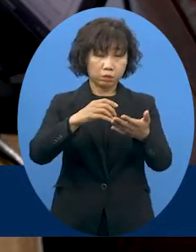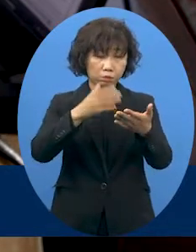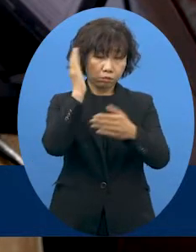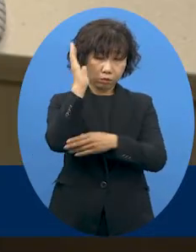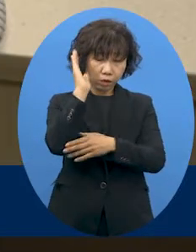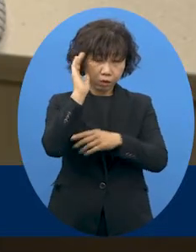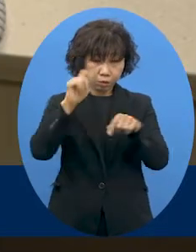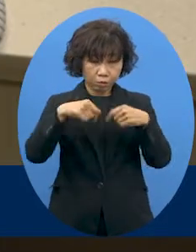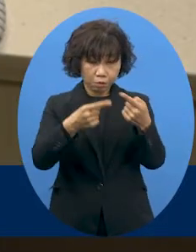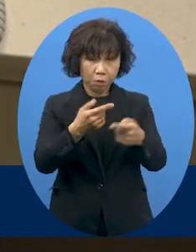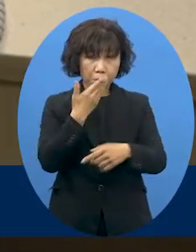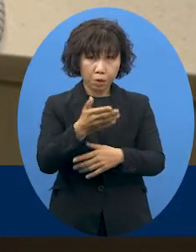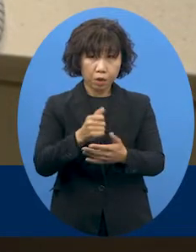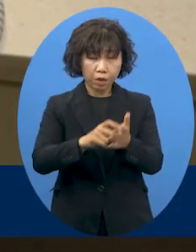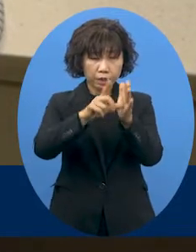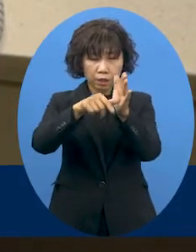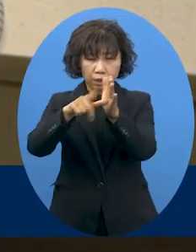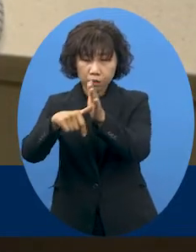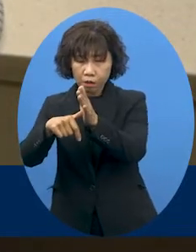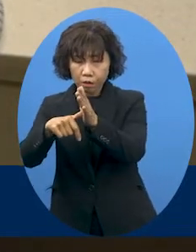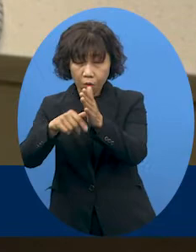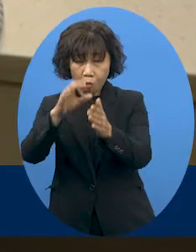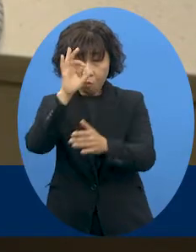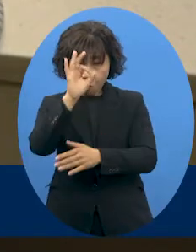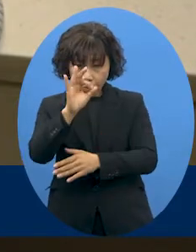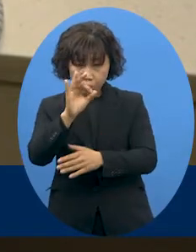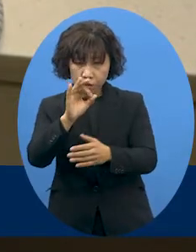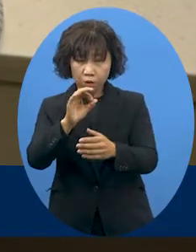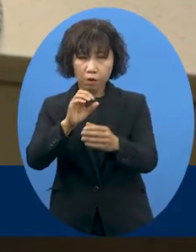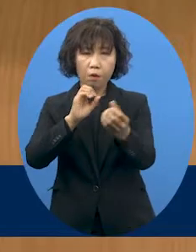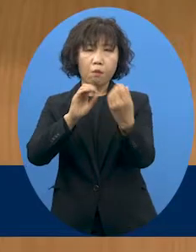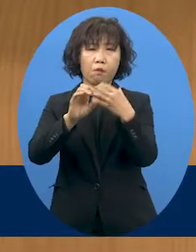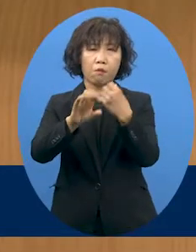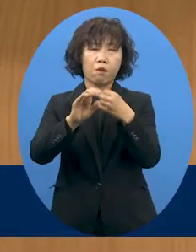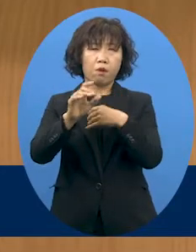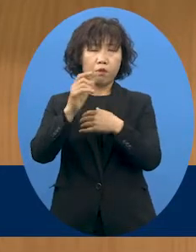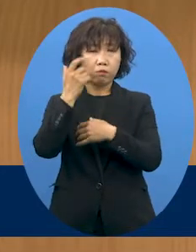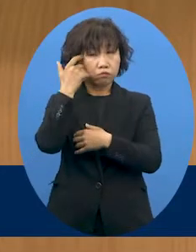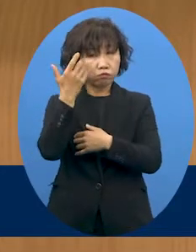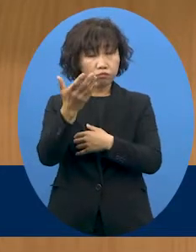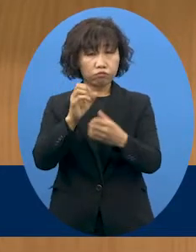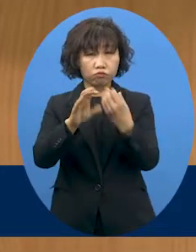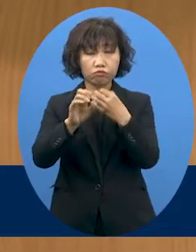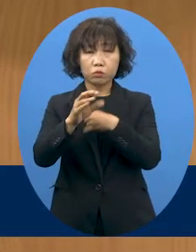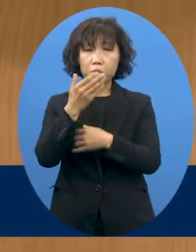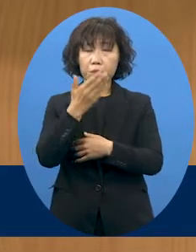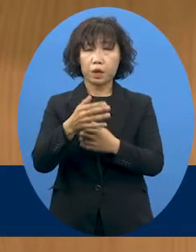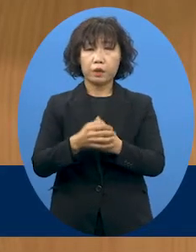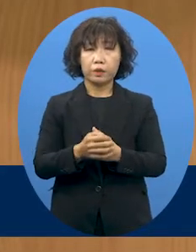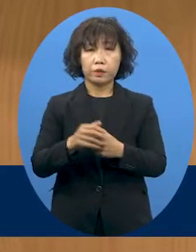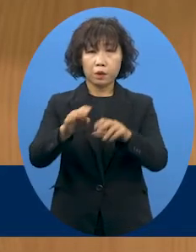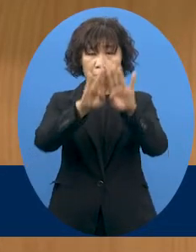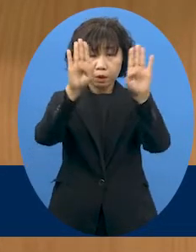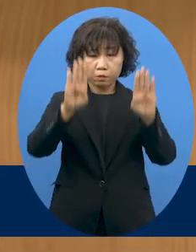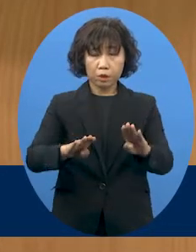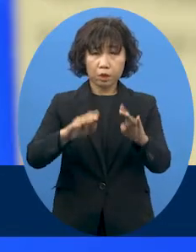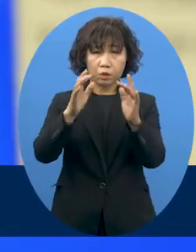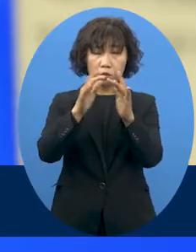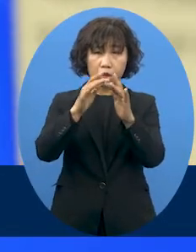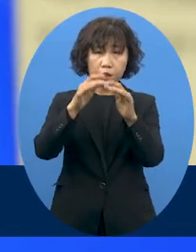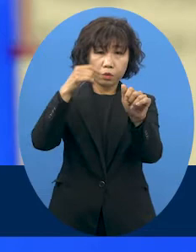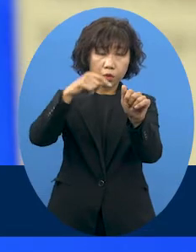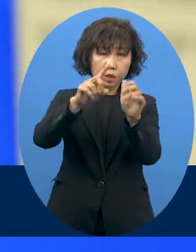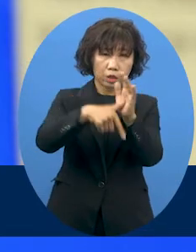강의에 참여할 수 있으며 실시간으로 진행되는 강의로 즉각적인 소통이 가능하고 박물관 수업의 경우